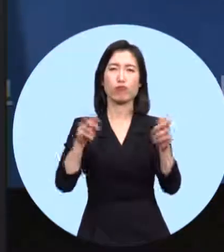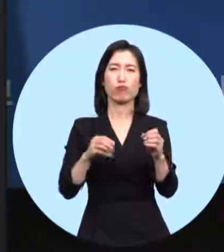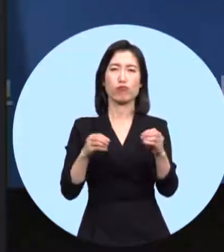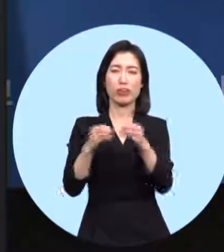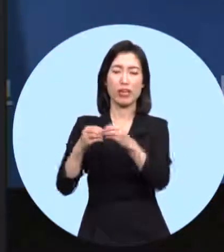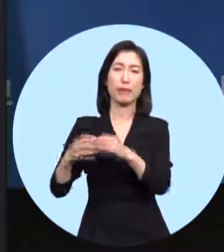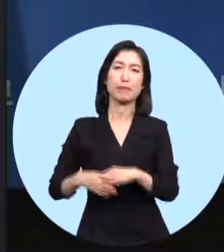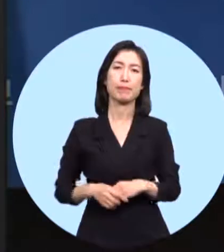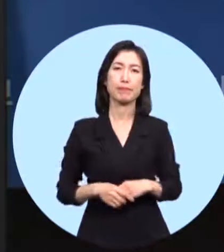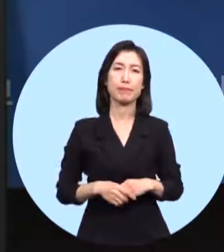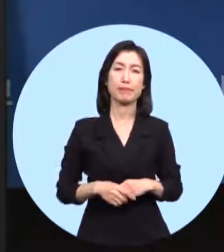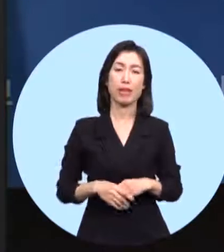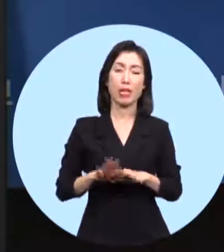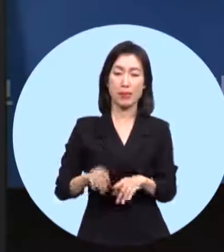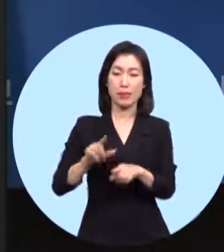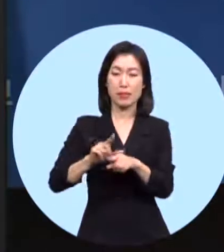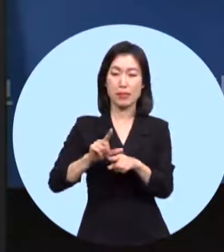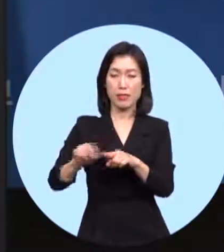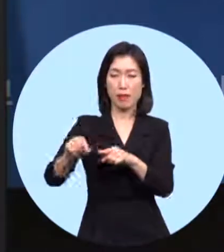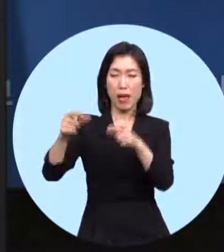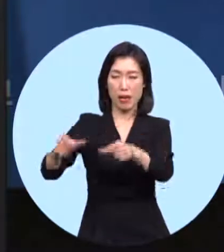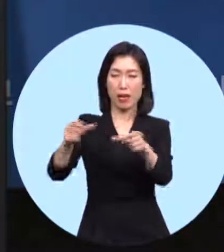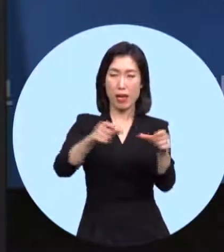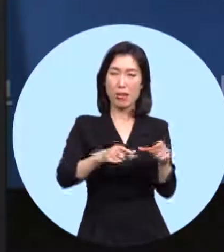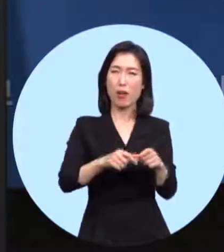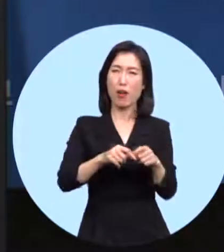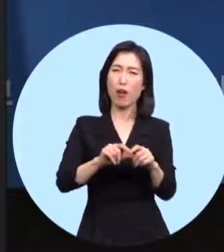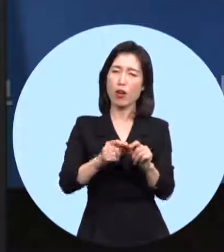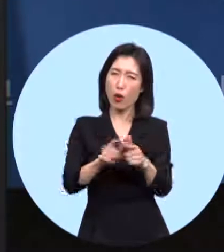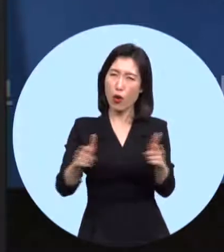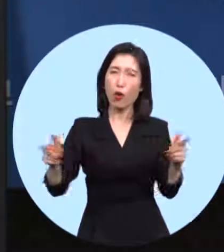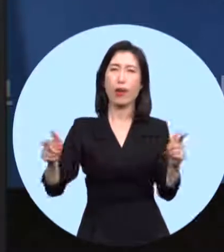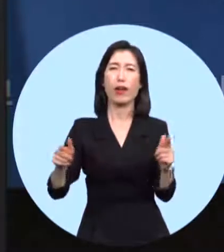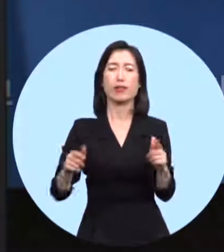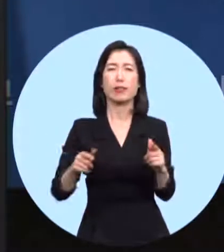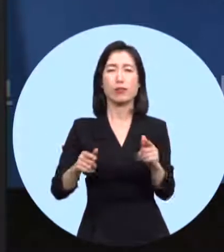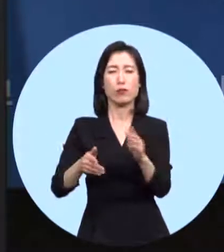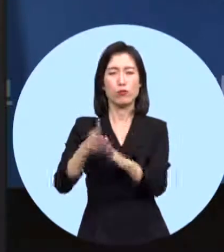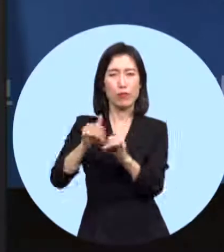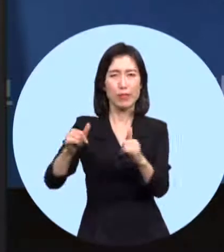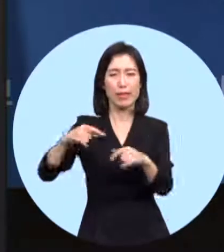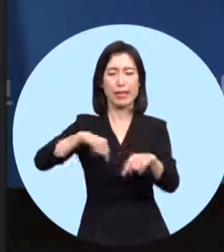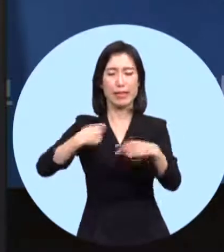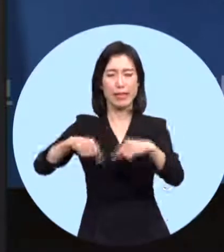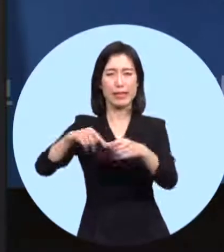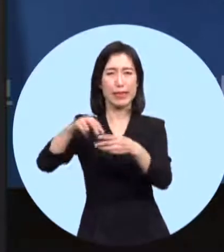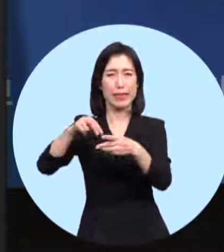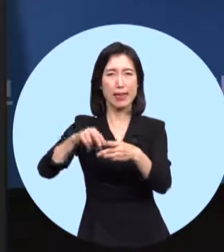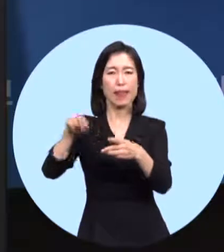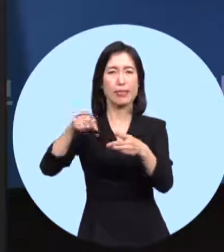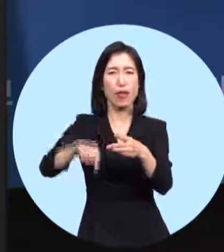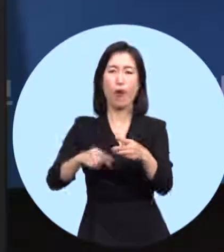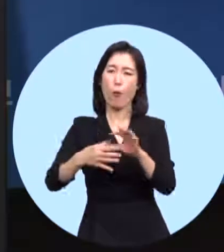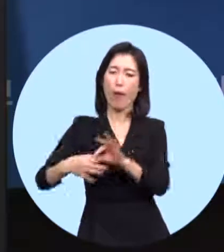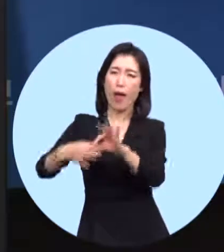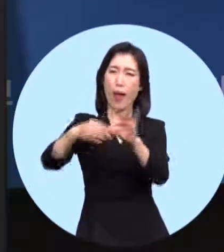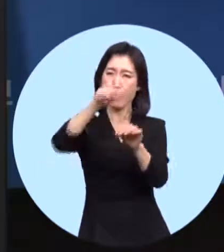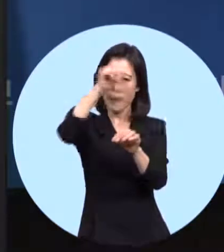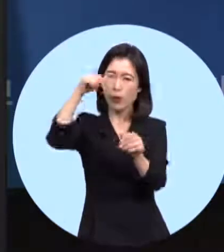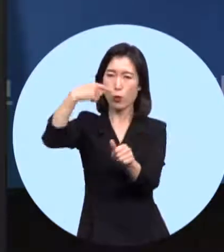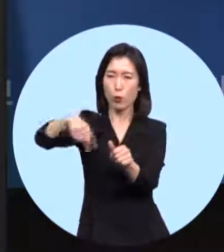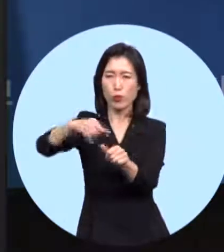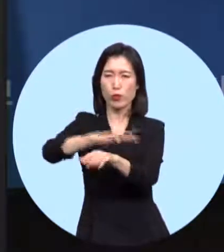생각을 합니다. 그리고 마침 지금 이제 각 자치단체에서 다양한 형태로 이제 주민자치 부분 또 이 부분과